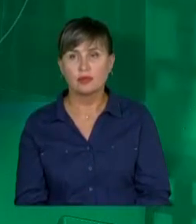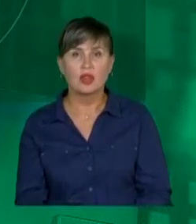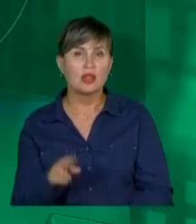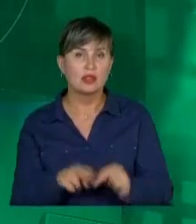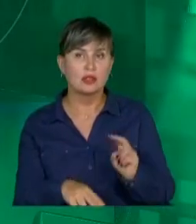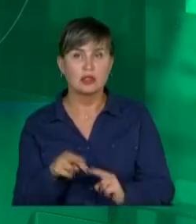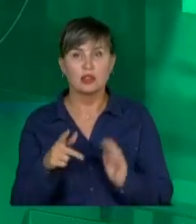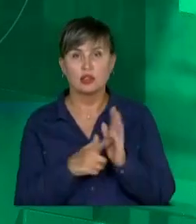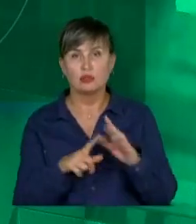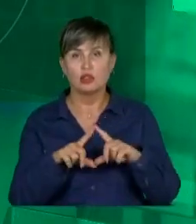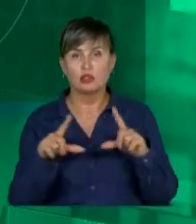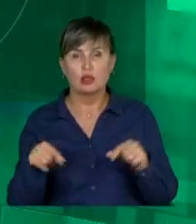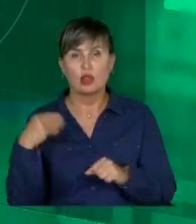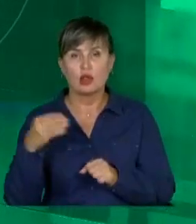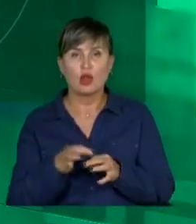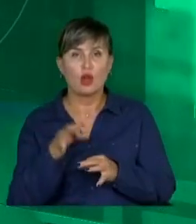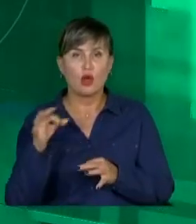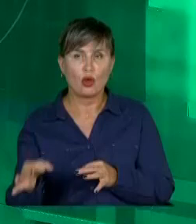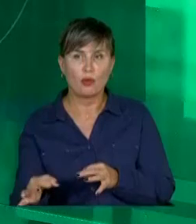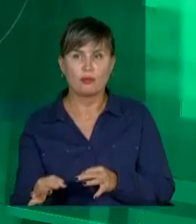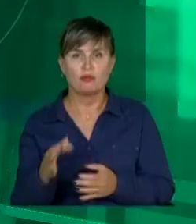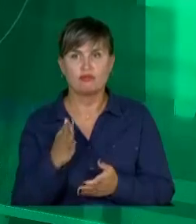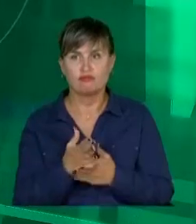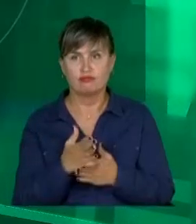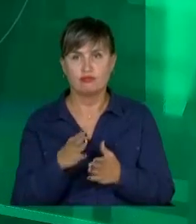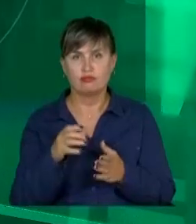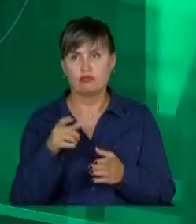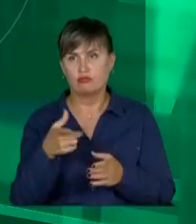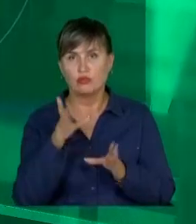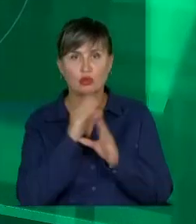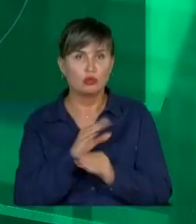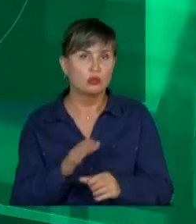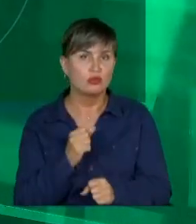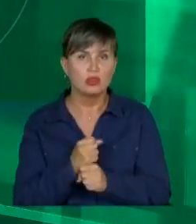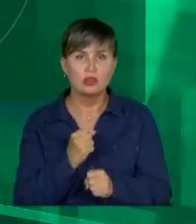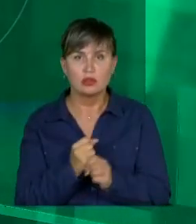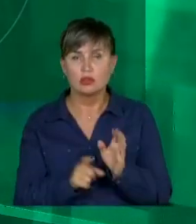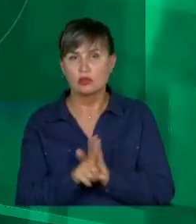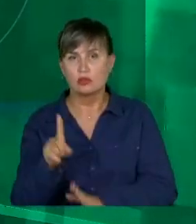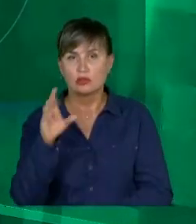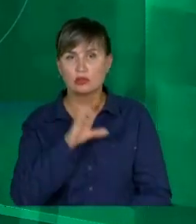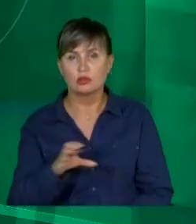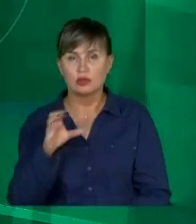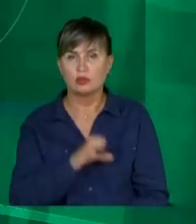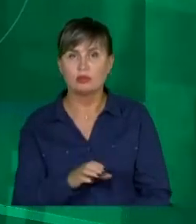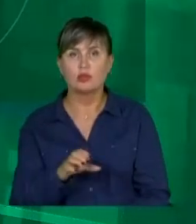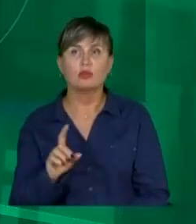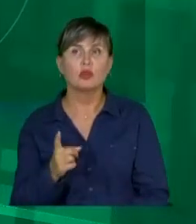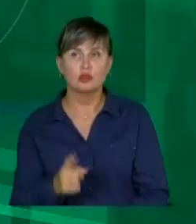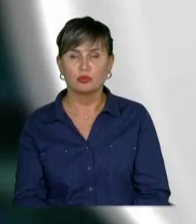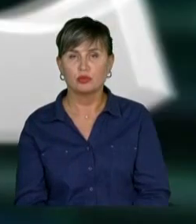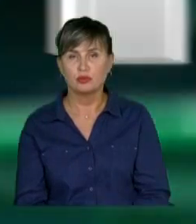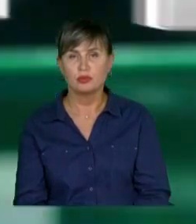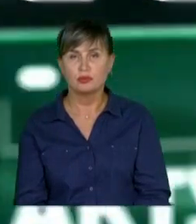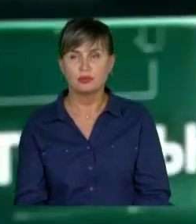Строительство 7 школ в Актюбинской области под угрозой срыва. Объекты не успевают завершить к началу нового учебного года. Почему?